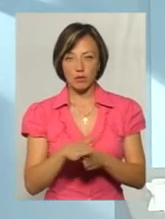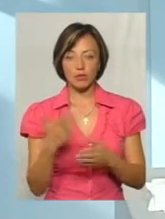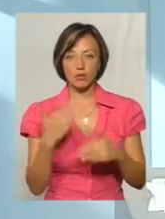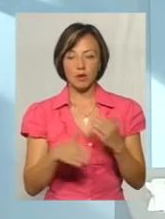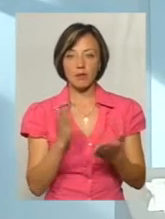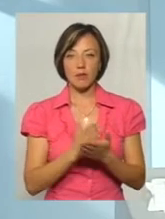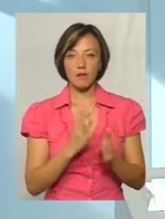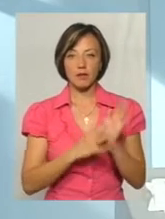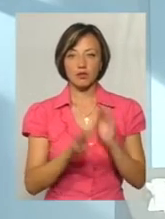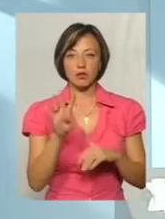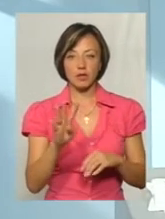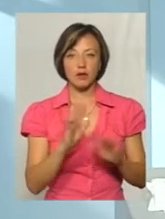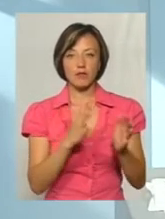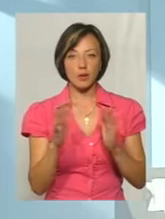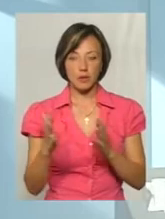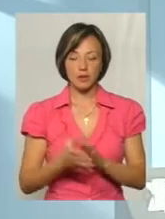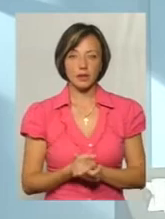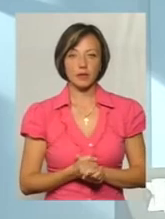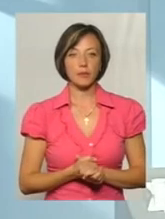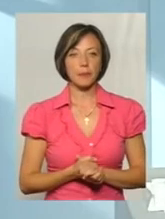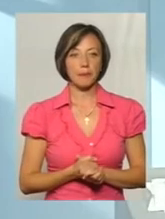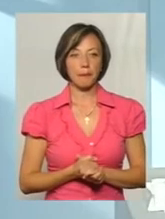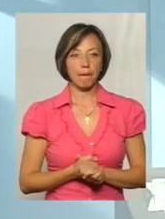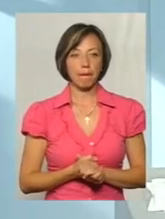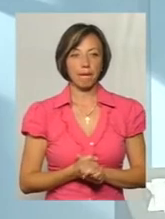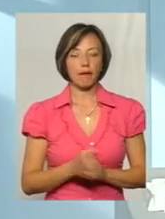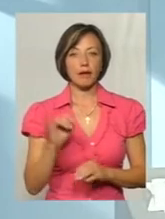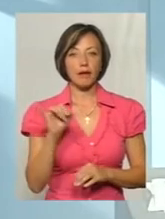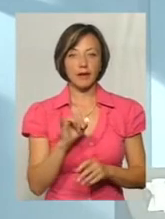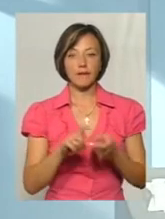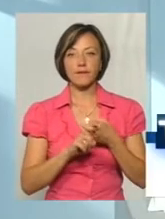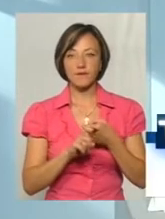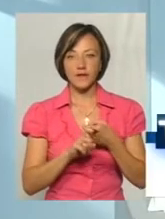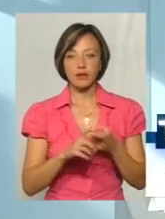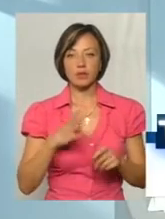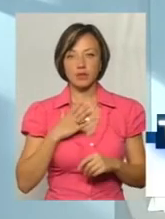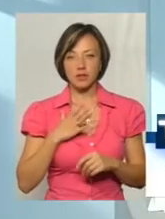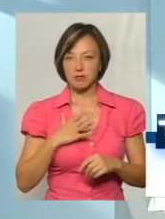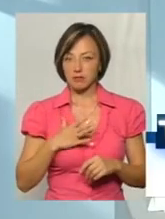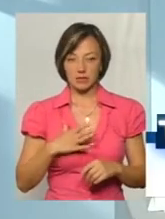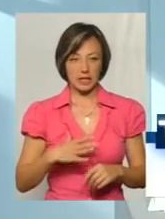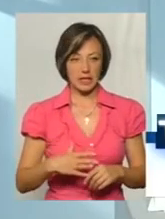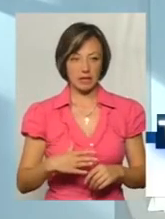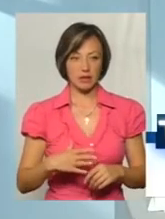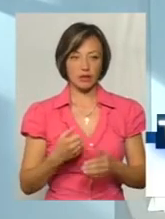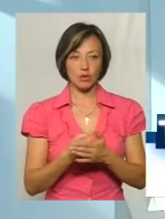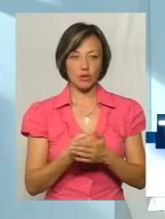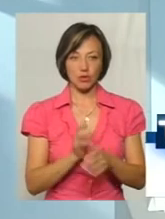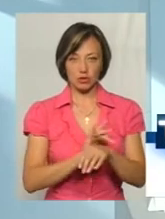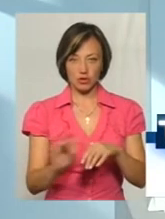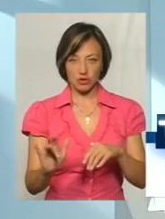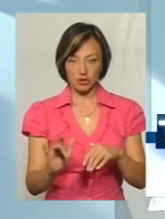маємо сьогодні 94 випадки. І так як вірус досить стійкий в